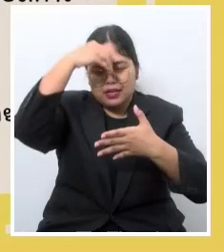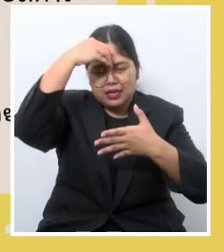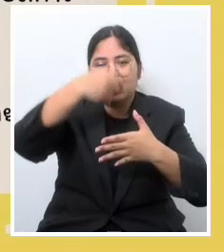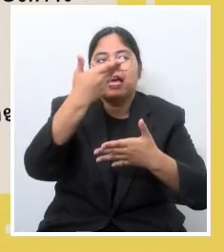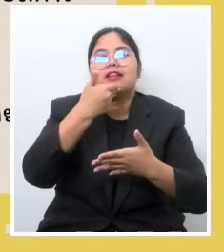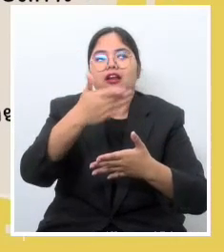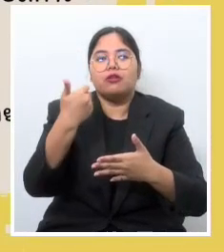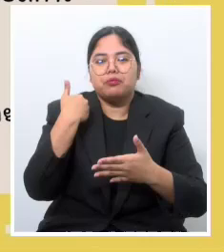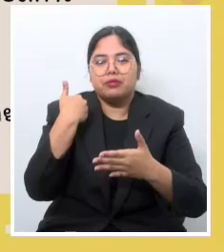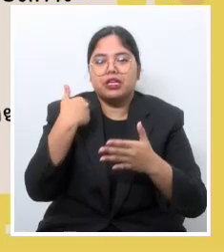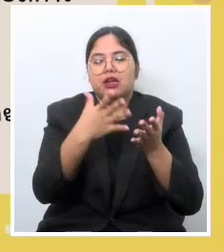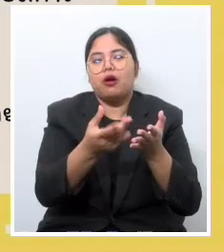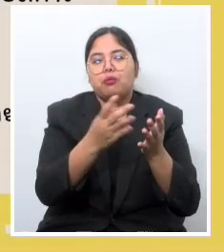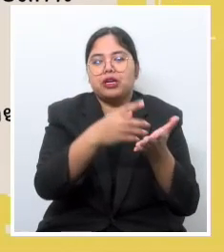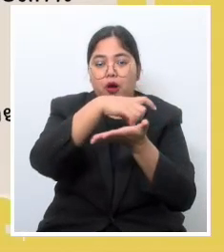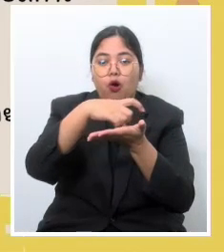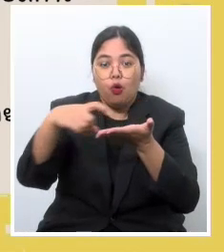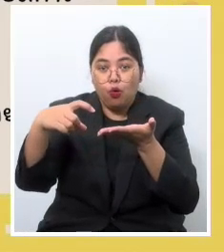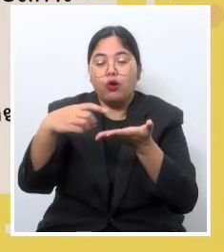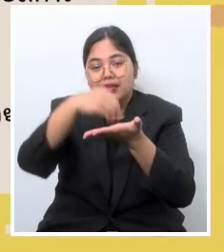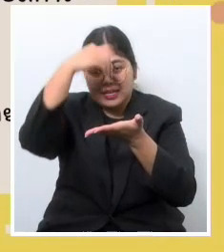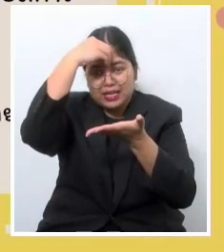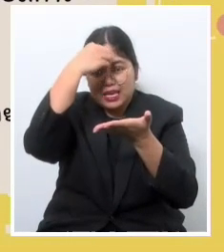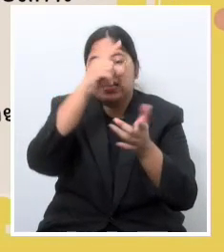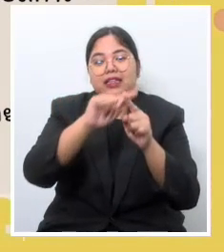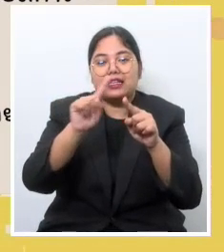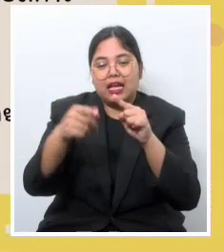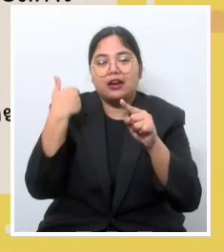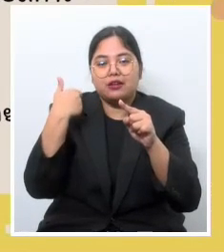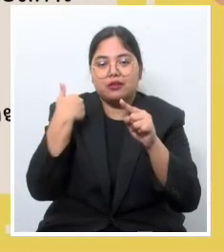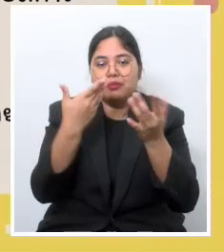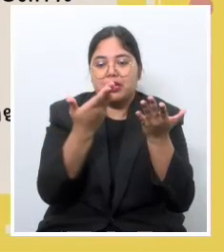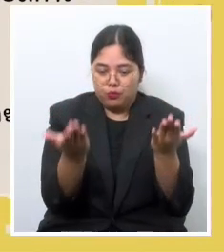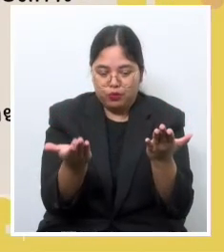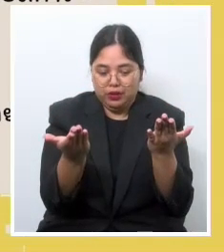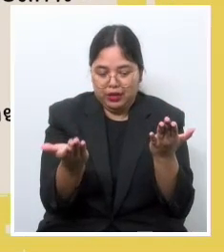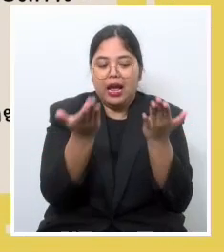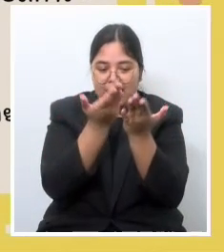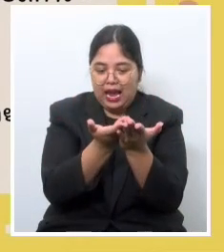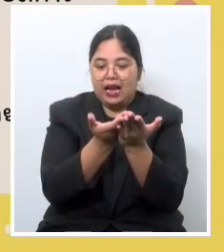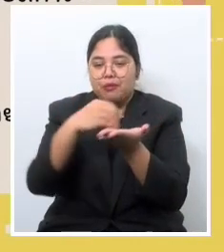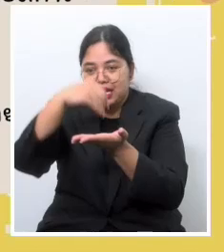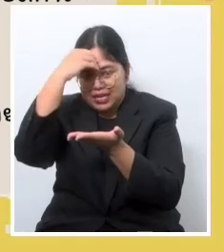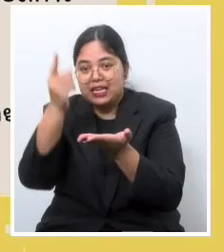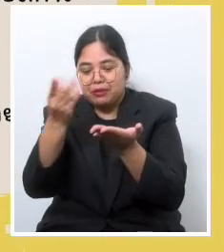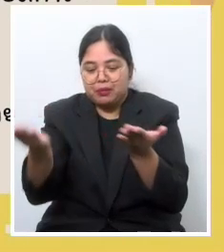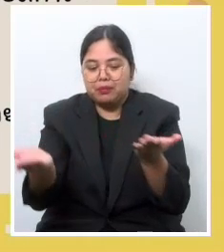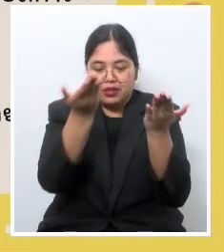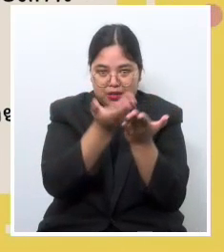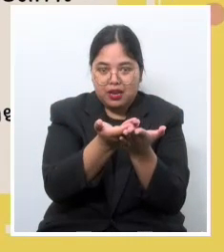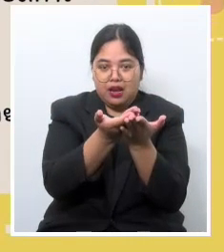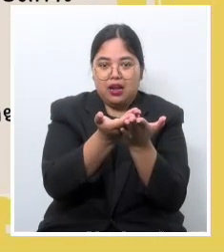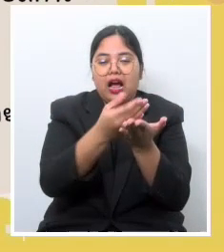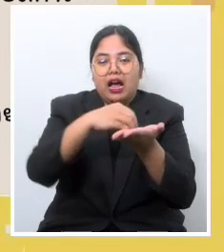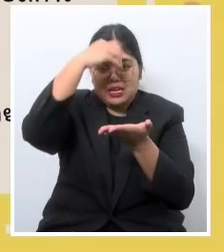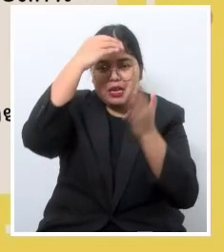เทียบโอนผลการเรียนโมบ scholมี 2วิธีคือวิธีการที่ 1เทียบวุฒิไม่สมบูรณ์จากโรงเรียนเดิมและวิธีการที่ 2เทียบโอน